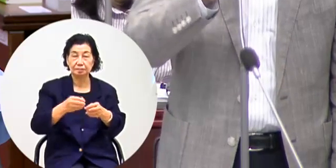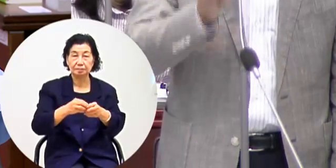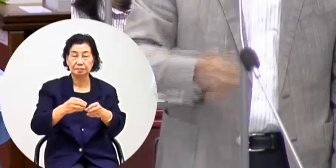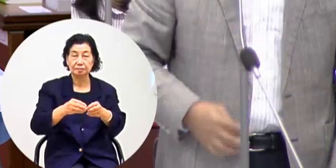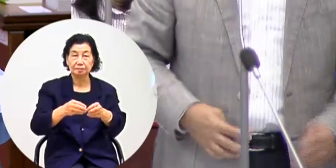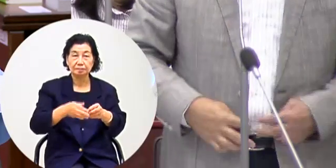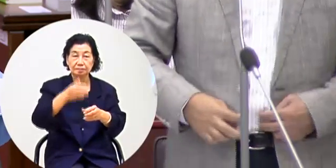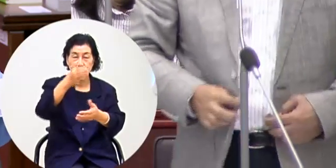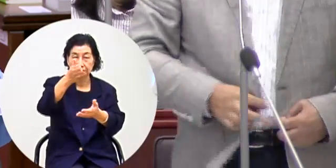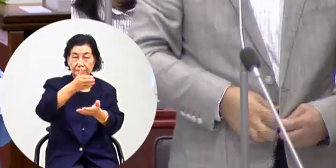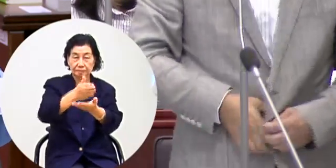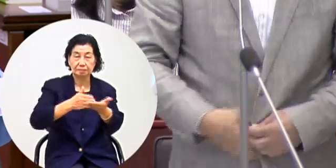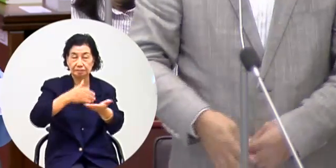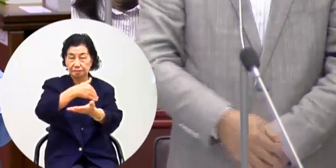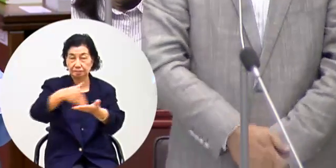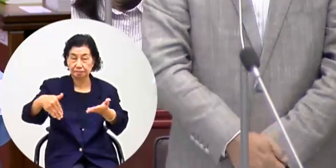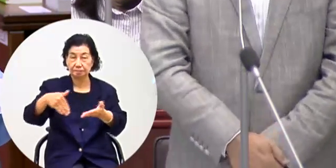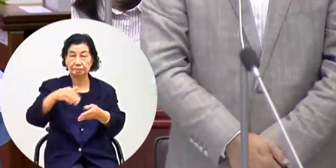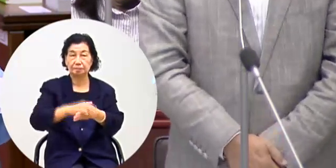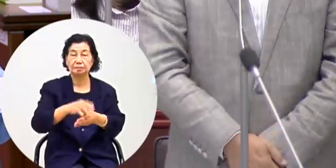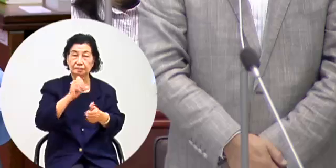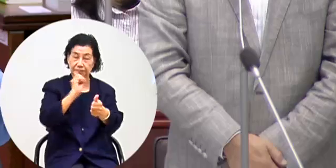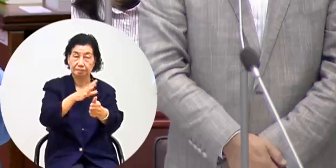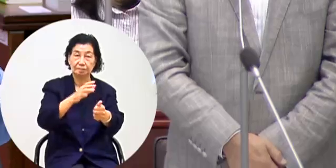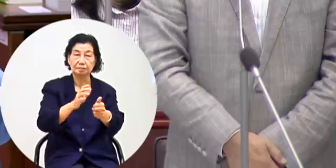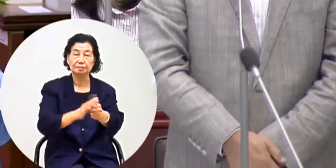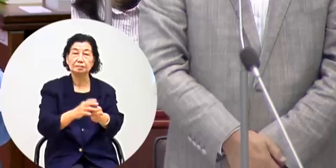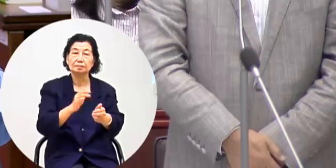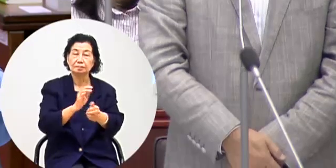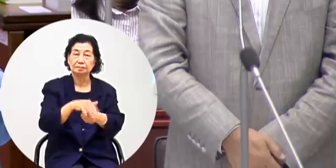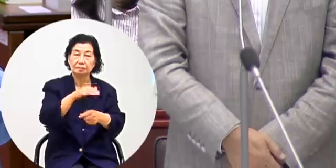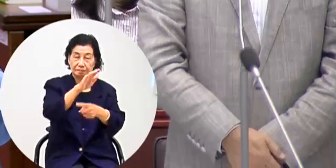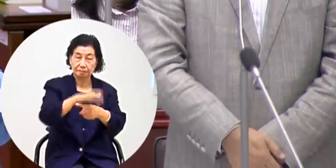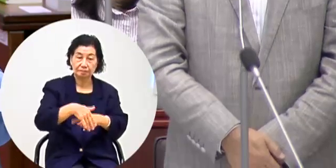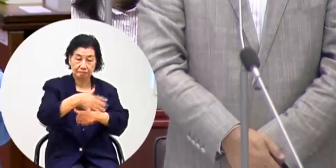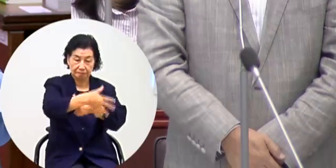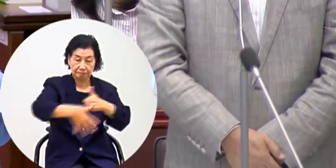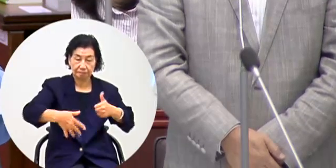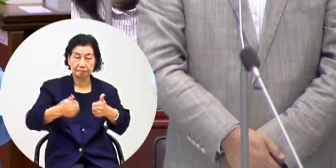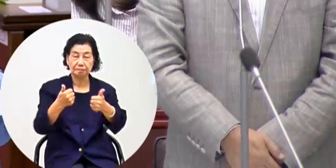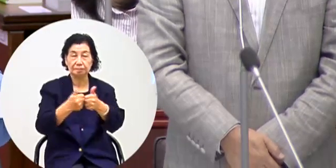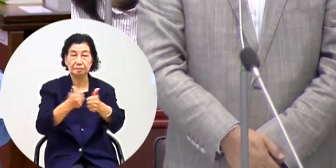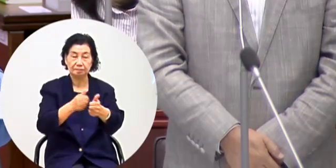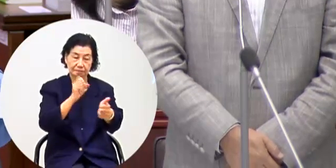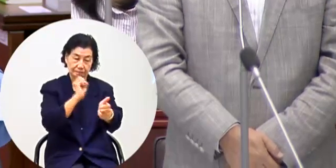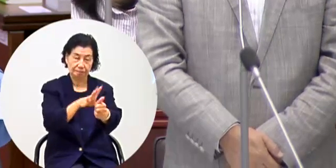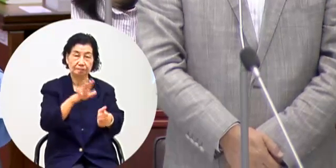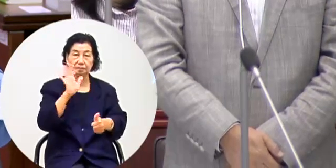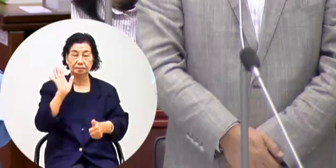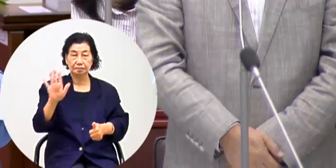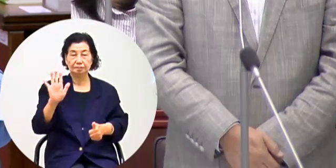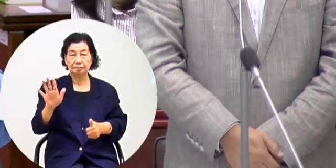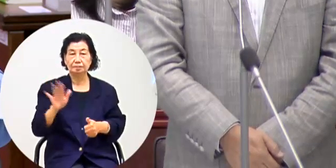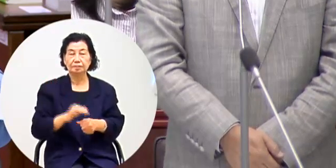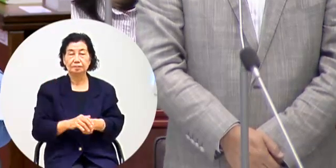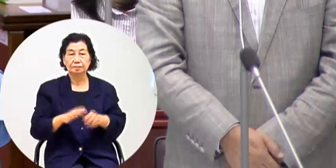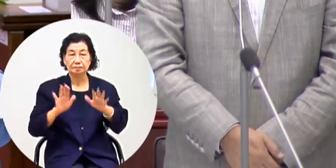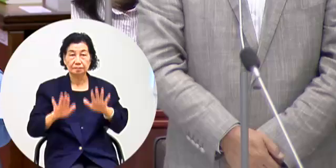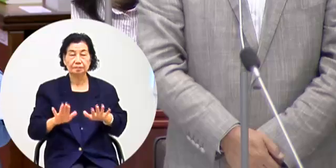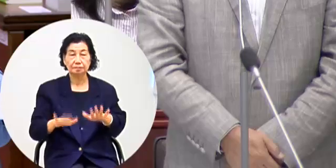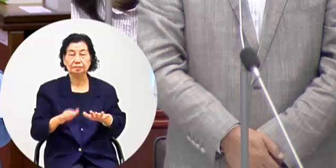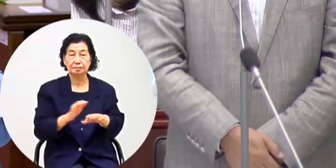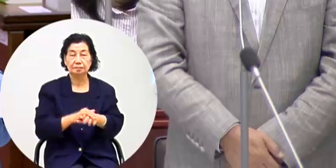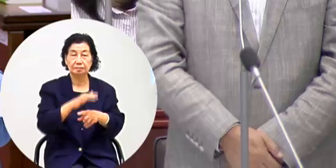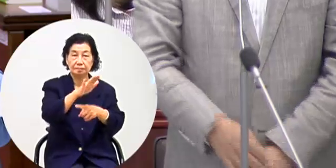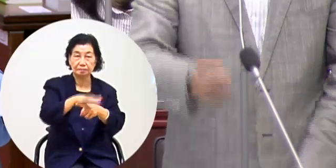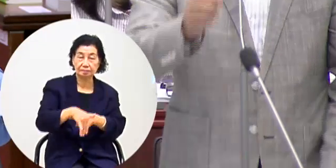建议， 都有跟农委会来建议。所以目前来讲，在农地上面的这些工厂，